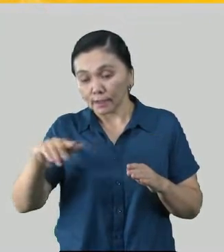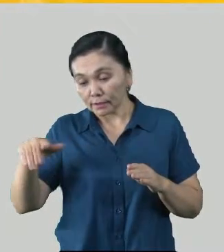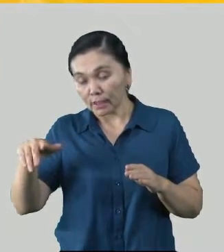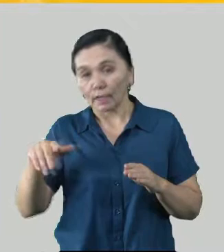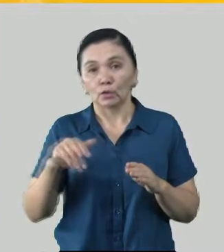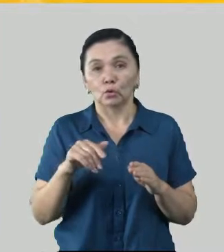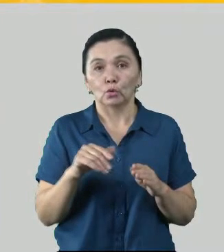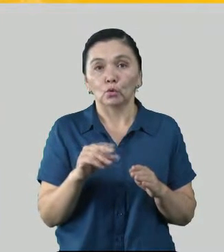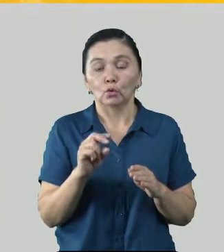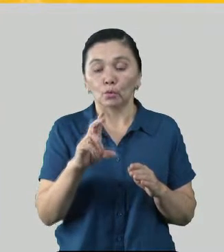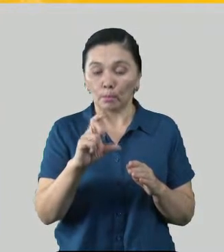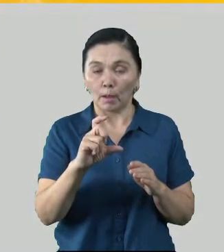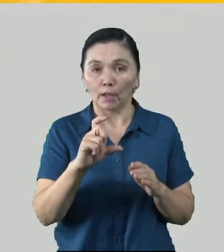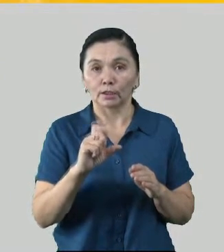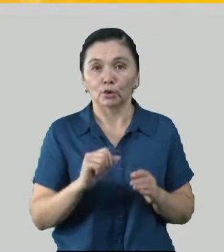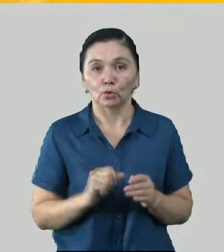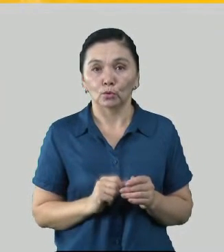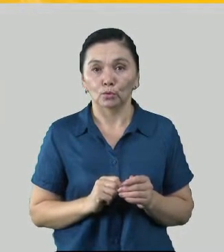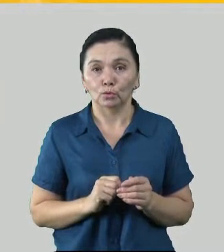горизонтальную палочку.